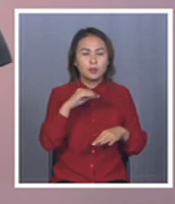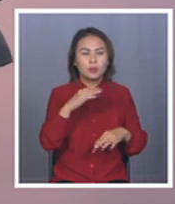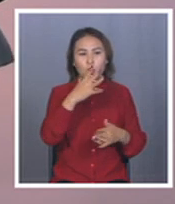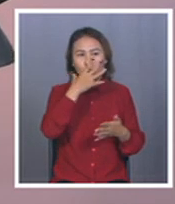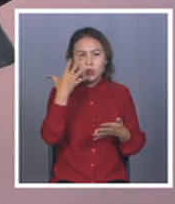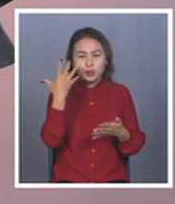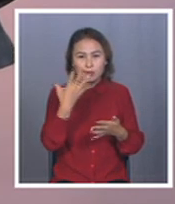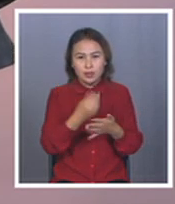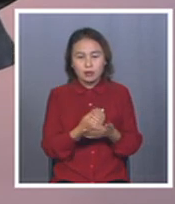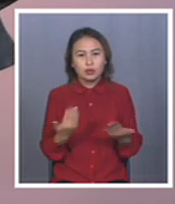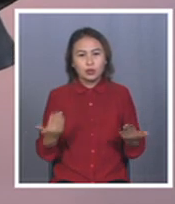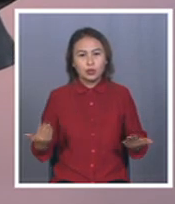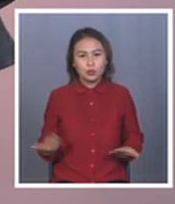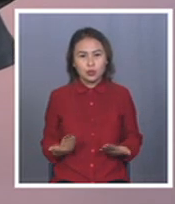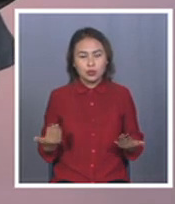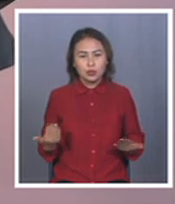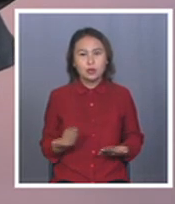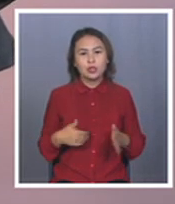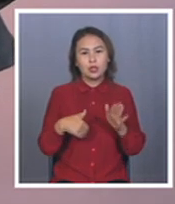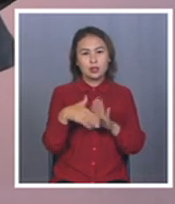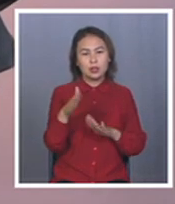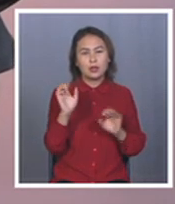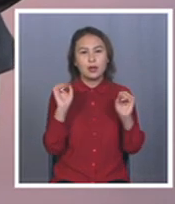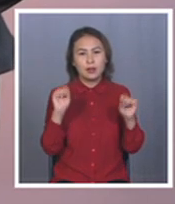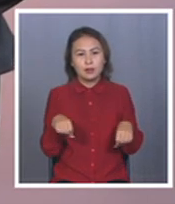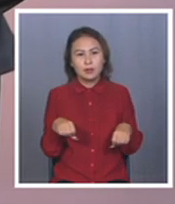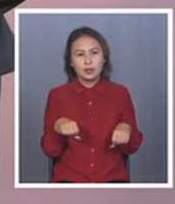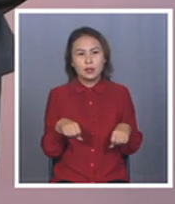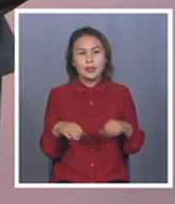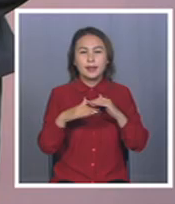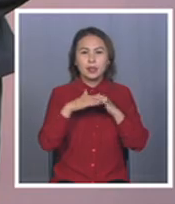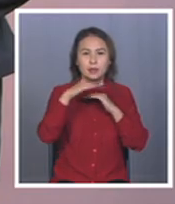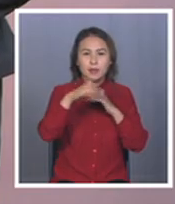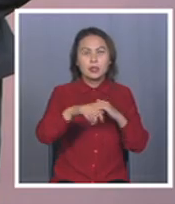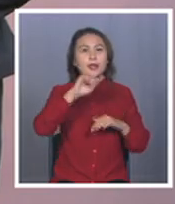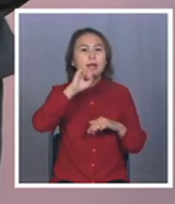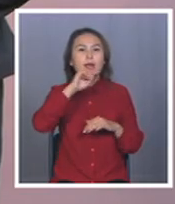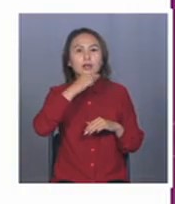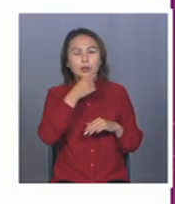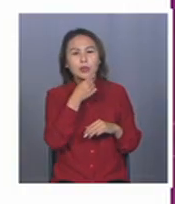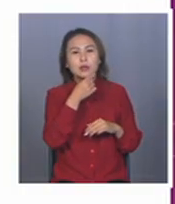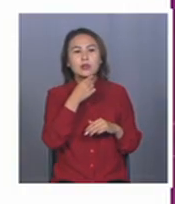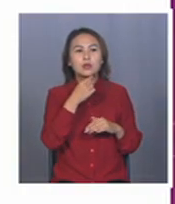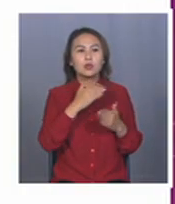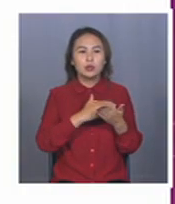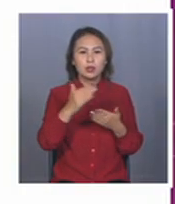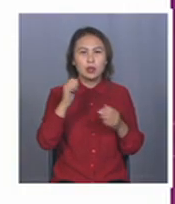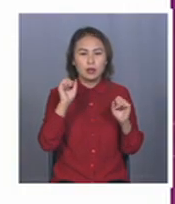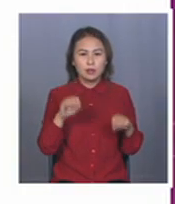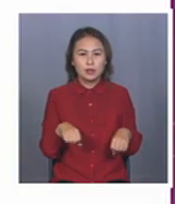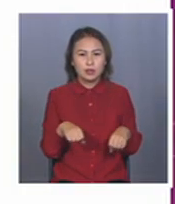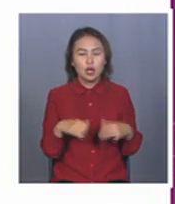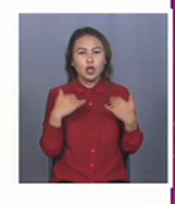өзіміздің тұрмыстық жағдайымызды жақсарта аламыз. Еліміздің экономикасын көтере аламыз.